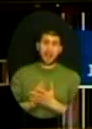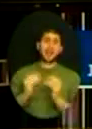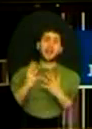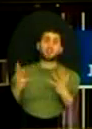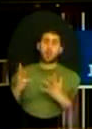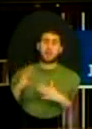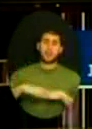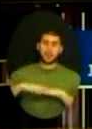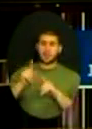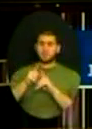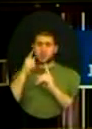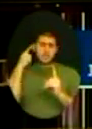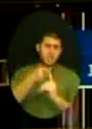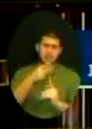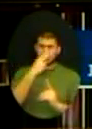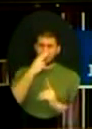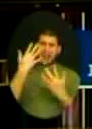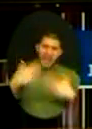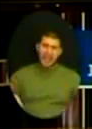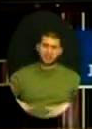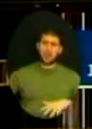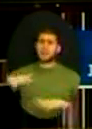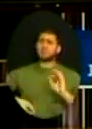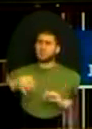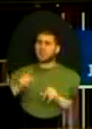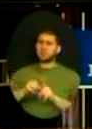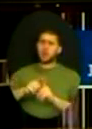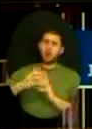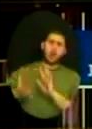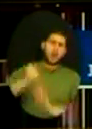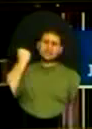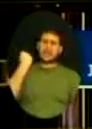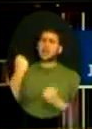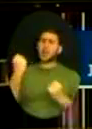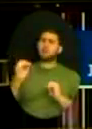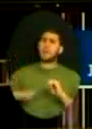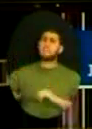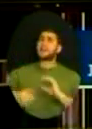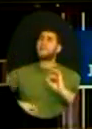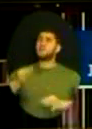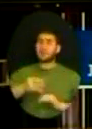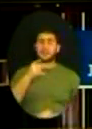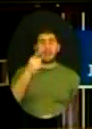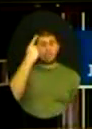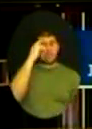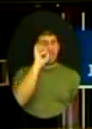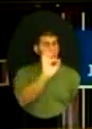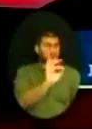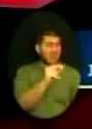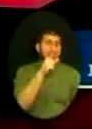שלה בלנגח את מערכת המשפט, בלהחליש את מערכת המשפט, ולהכר את כוחה של מערכת המשפט. לא, היא לשיטתה,